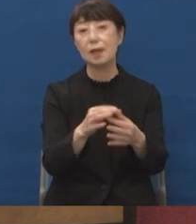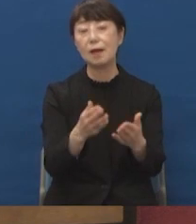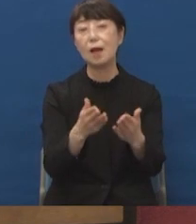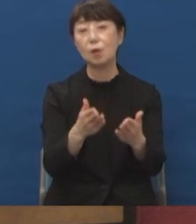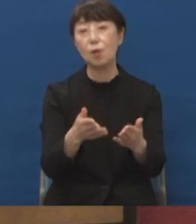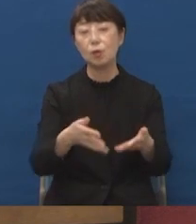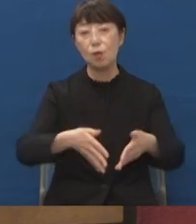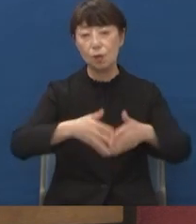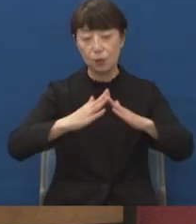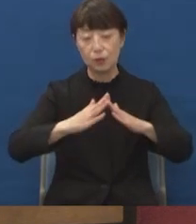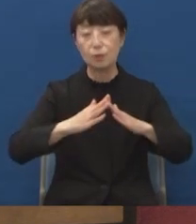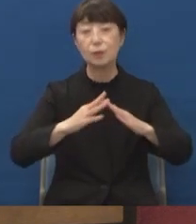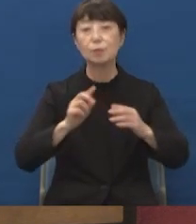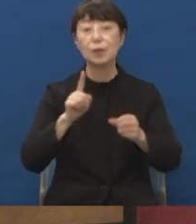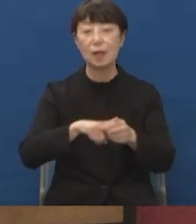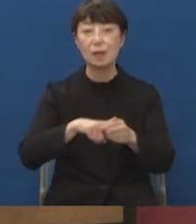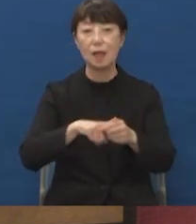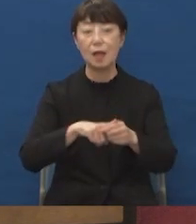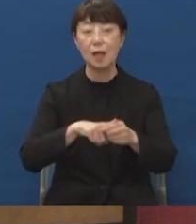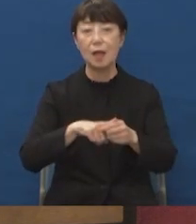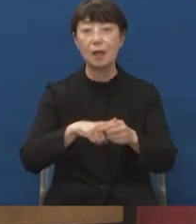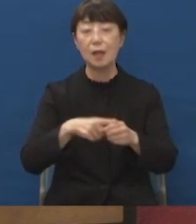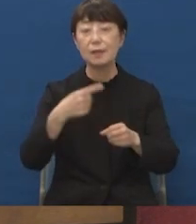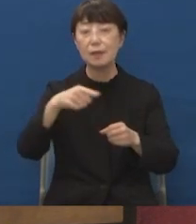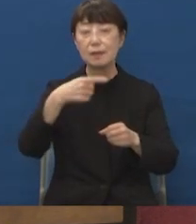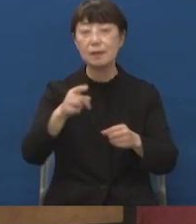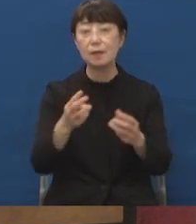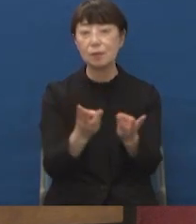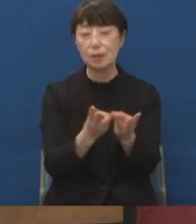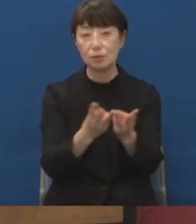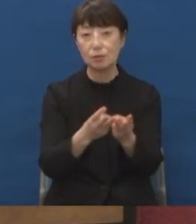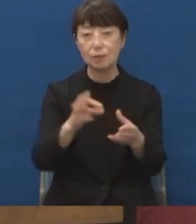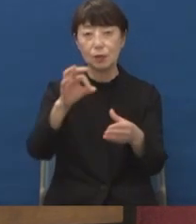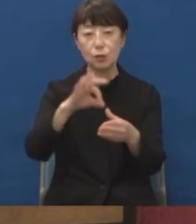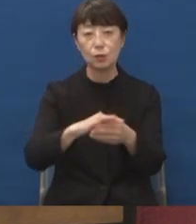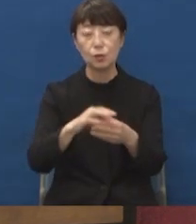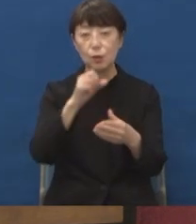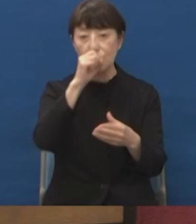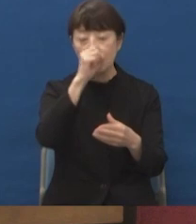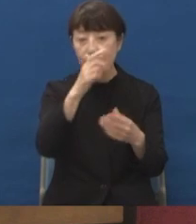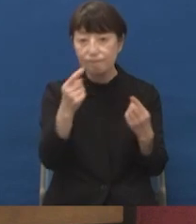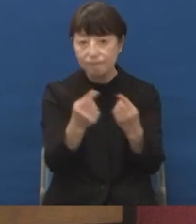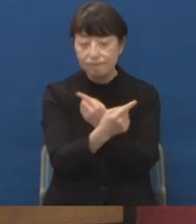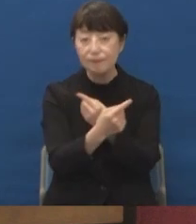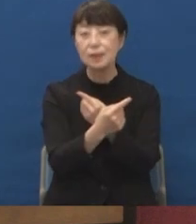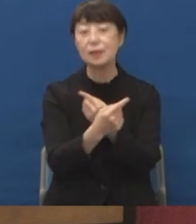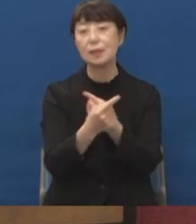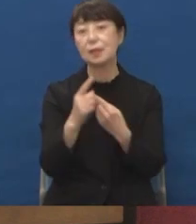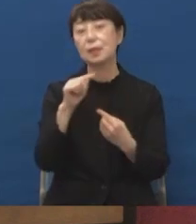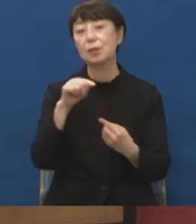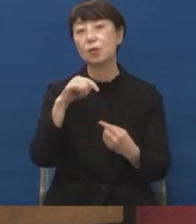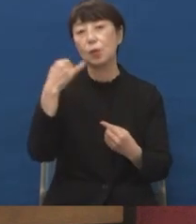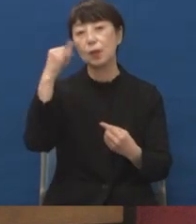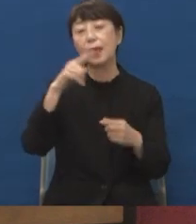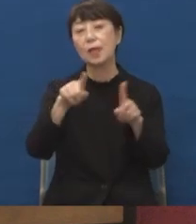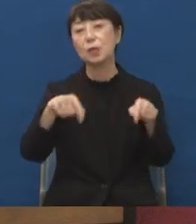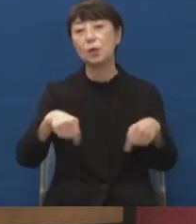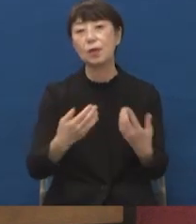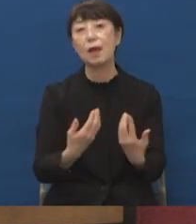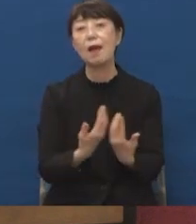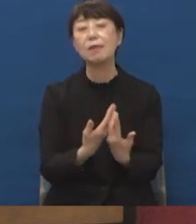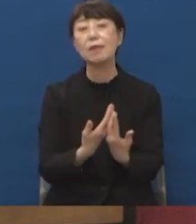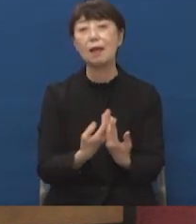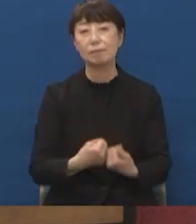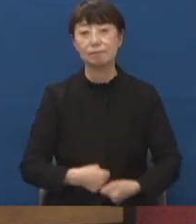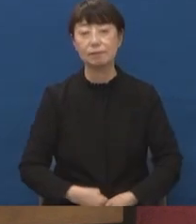築に向けた教職員定数および給与の改善を求める意見書に反対し、我が党議員団提案